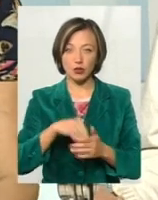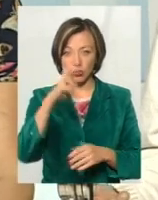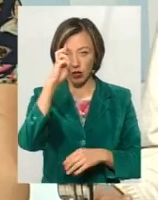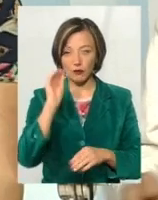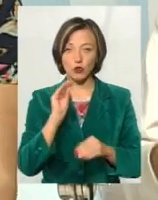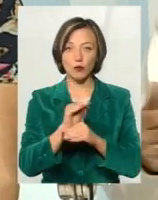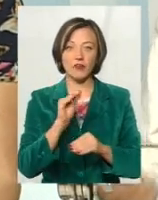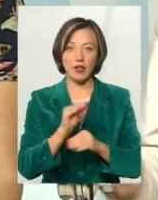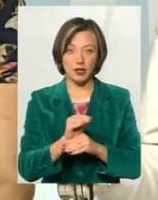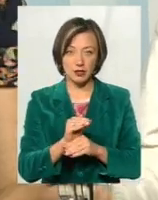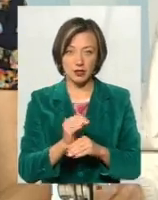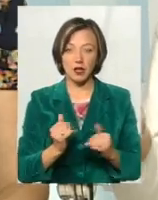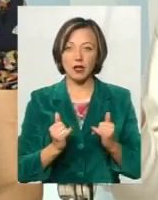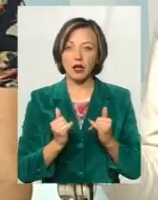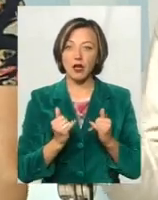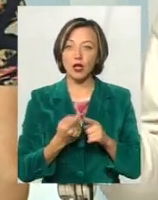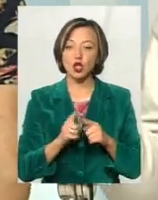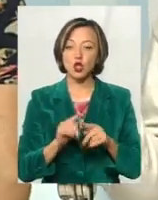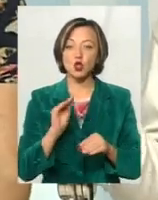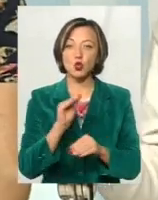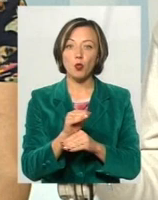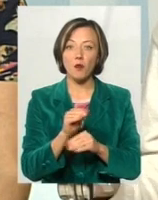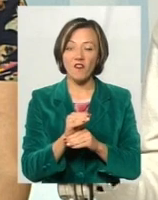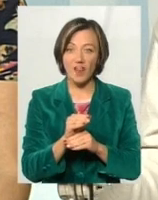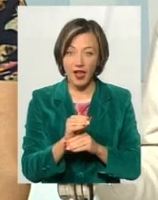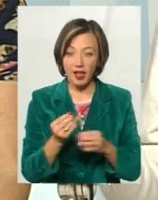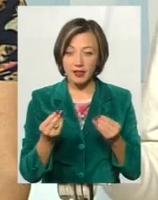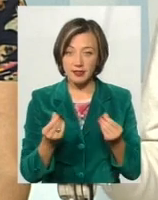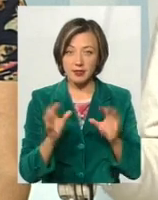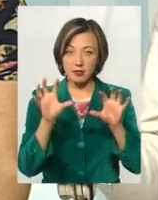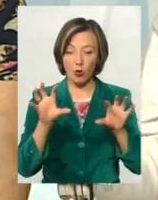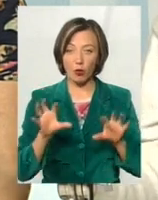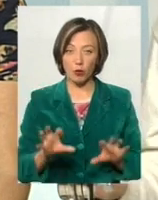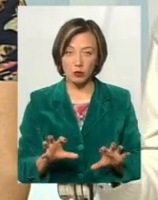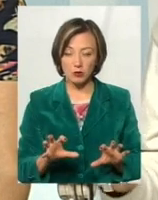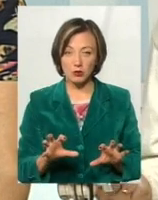субвенції. Є окрема субвенція, причому закон про цю субвенцію